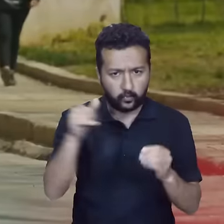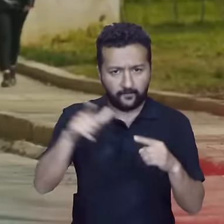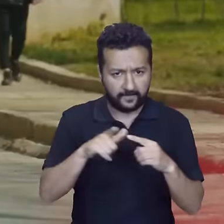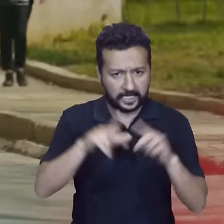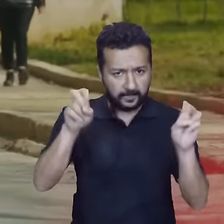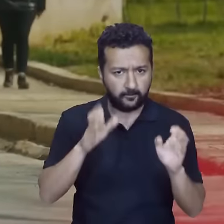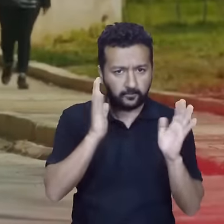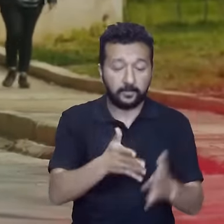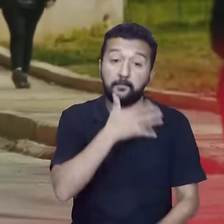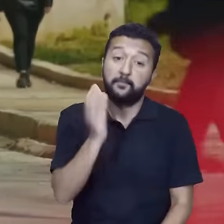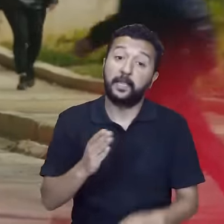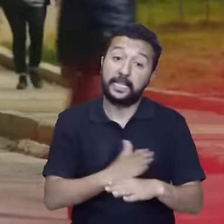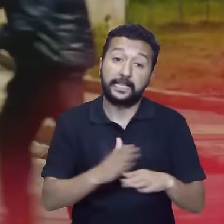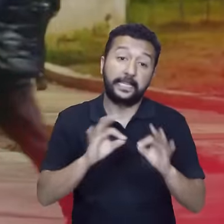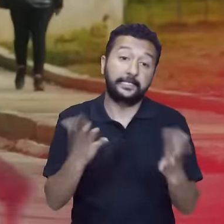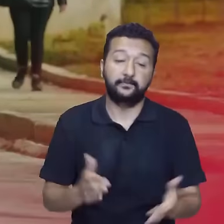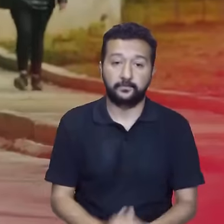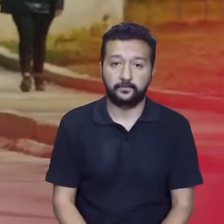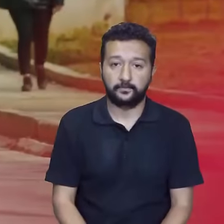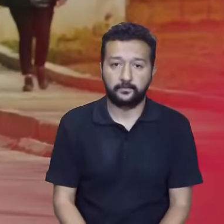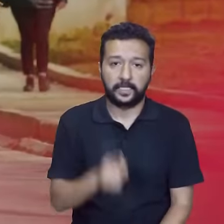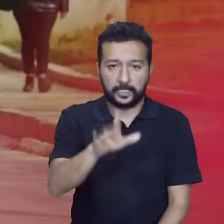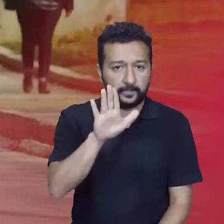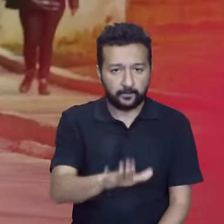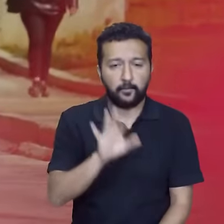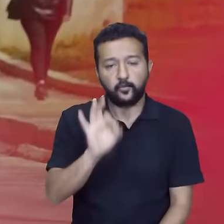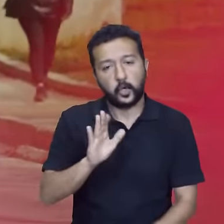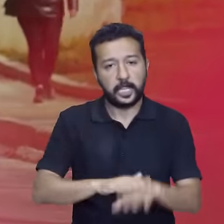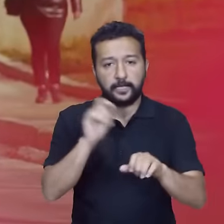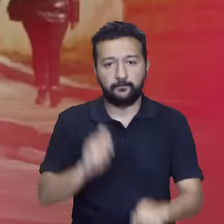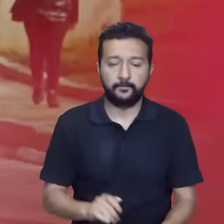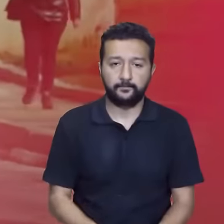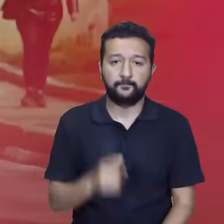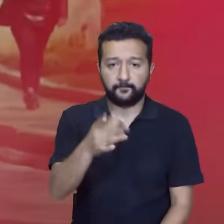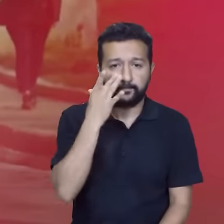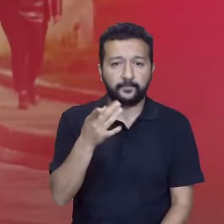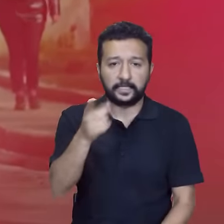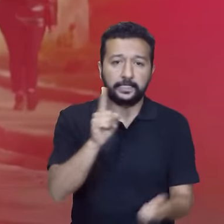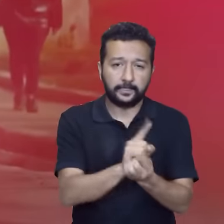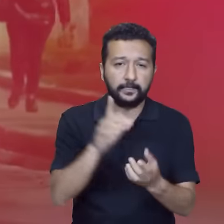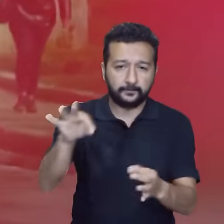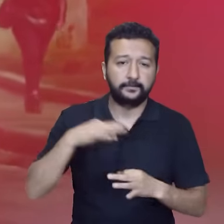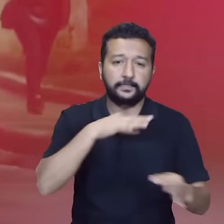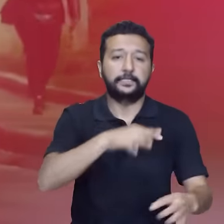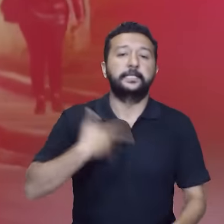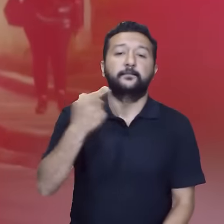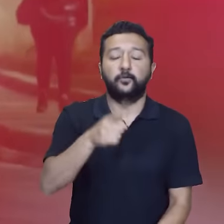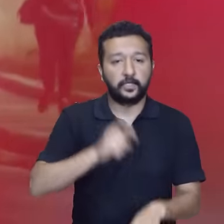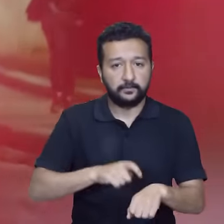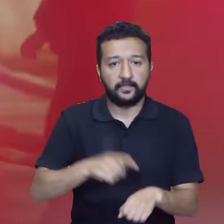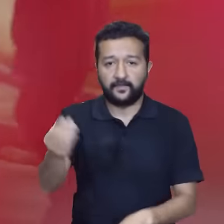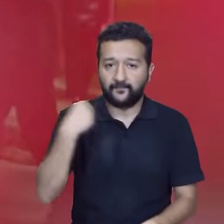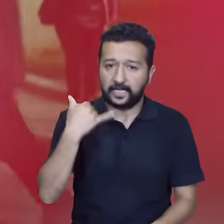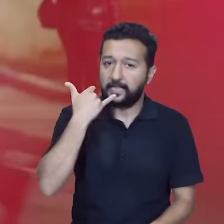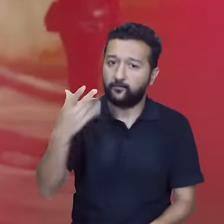Feride meselesini? Bilmem. Neden acaba? Tamam. Şöyle yapalım. Belli ki sen aracı olmak istemiyorsun. O zaman ver